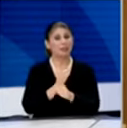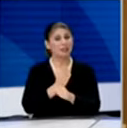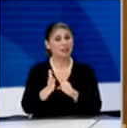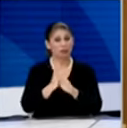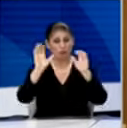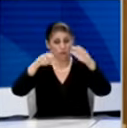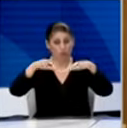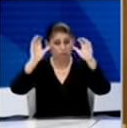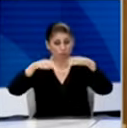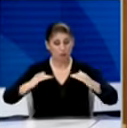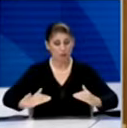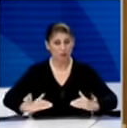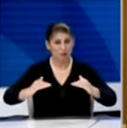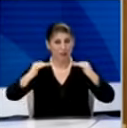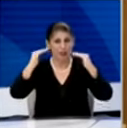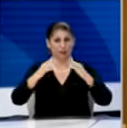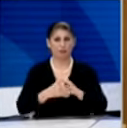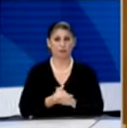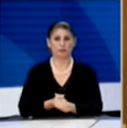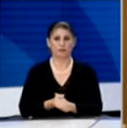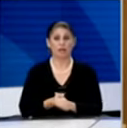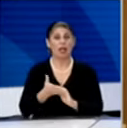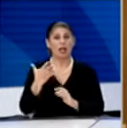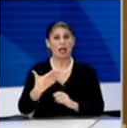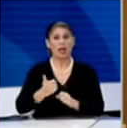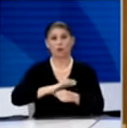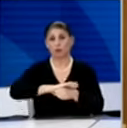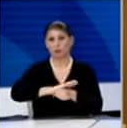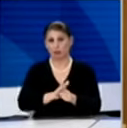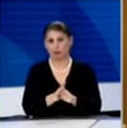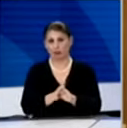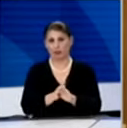καταστροφικές πλημμύρες, έχουν συμπληρωθεί